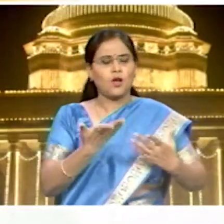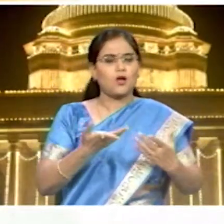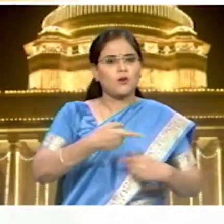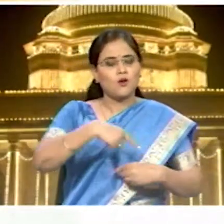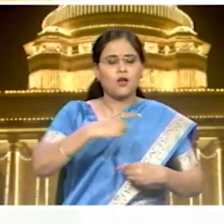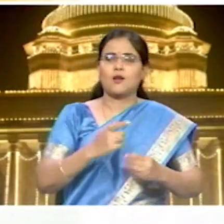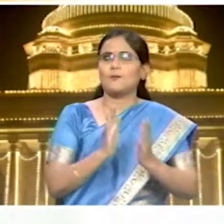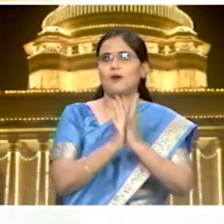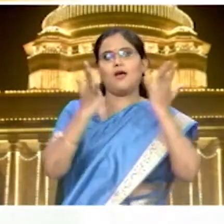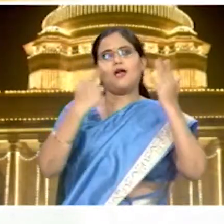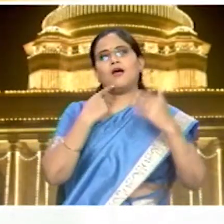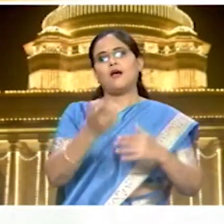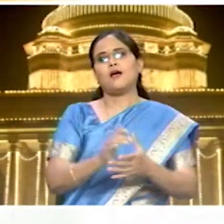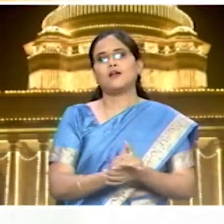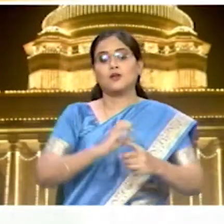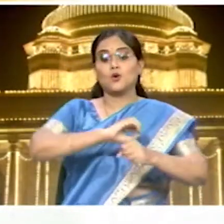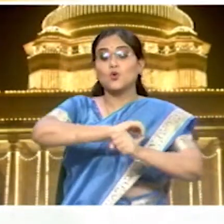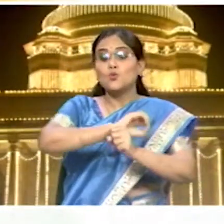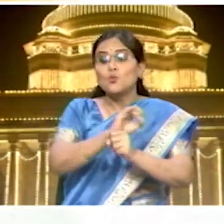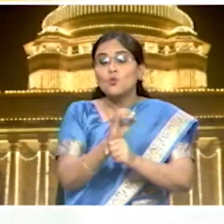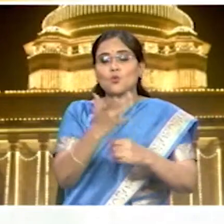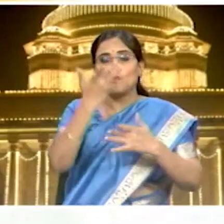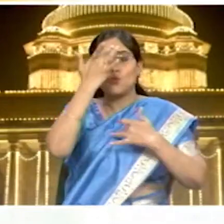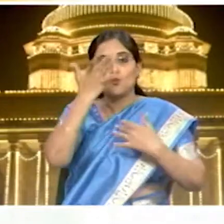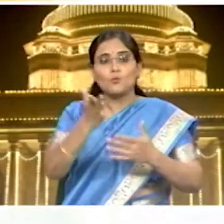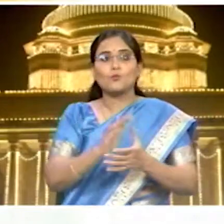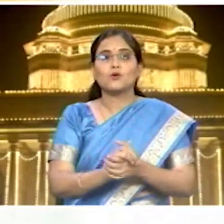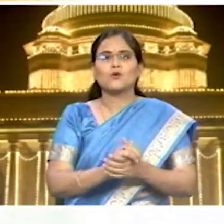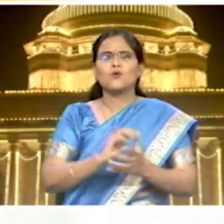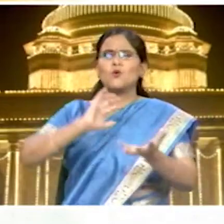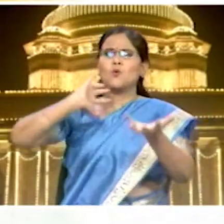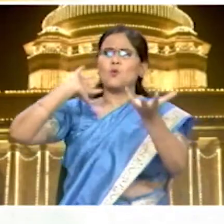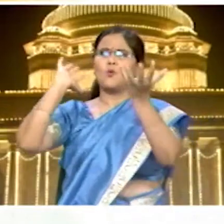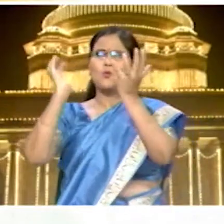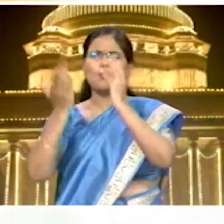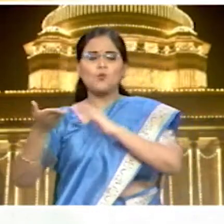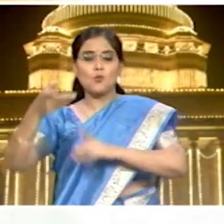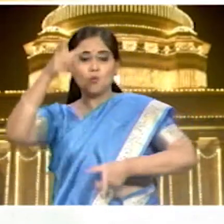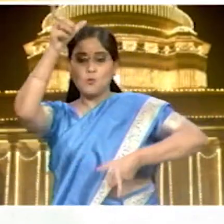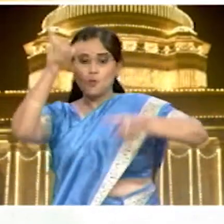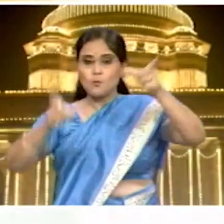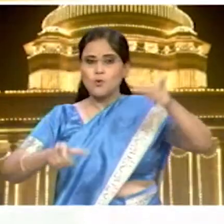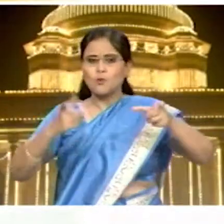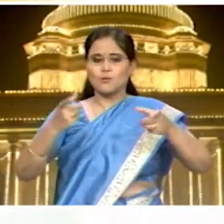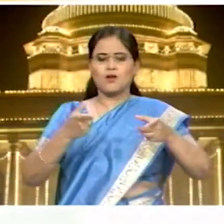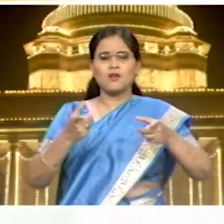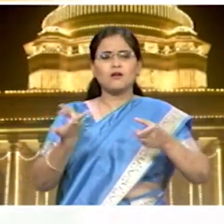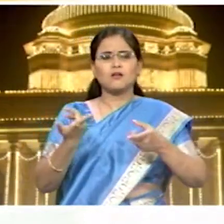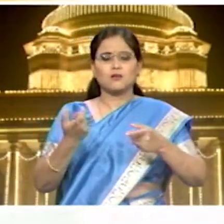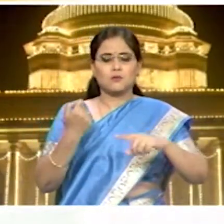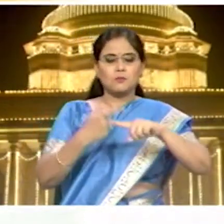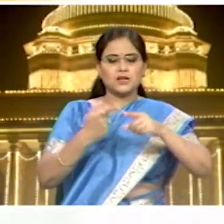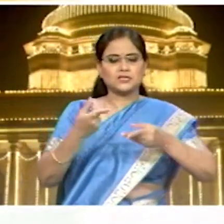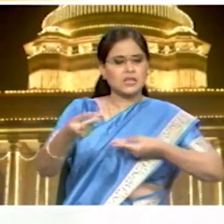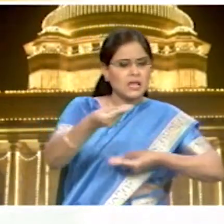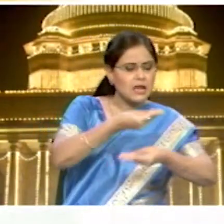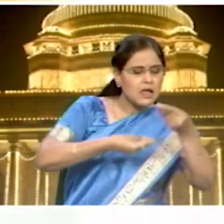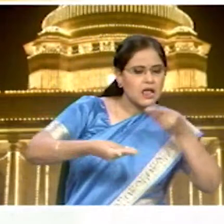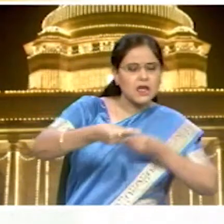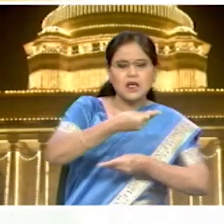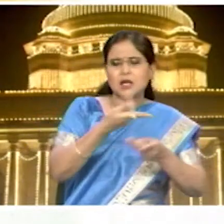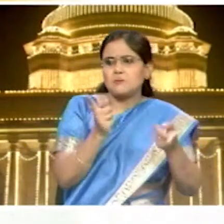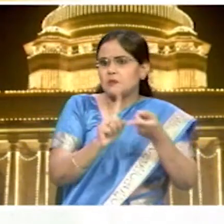है। कोरोना महामारी ने पूरे विश्व में मानव जीवन और अर्थव्यवस्थाओं पर कठोर प्रहार किया